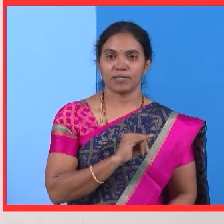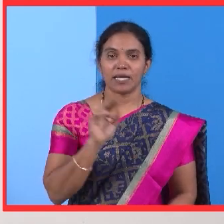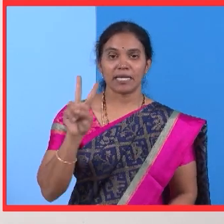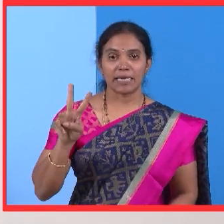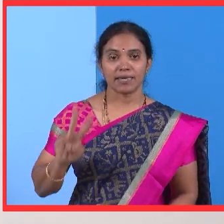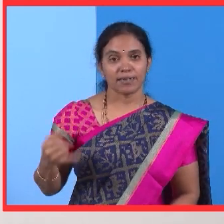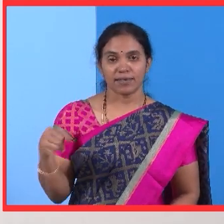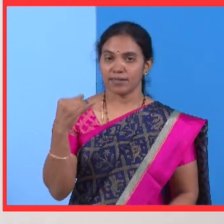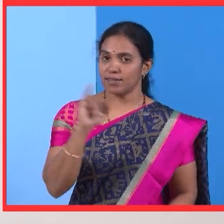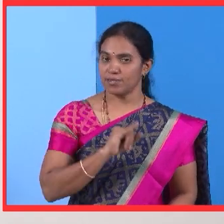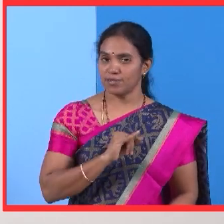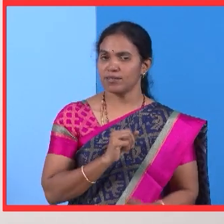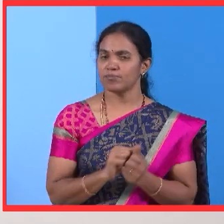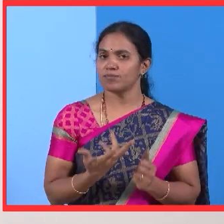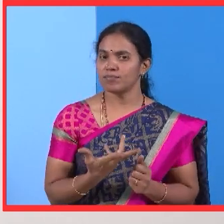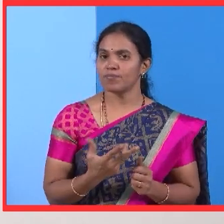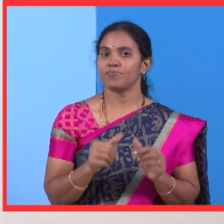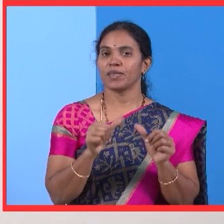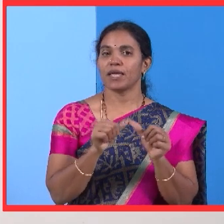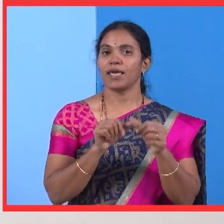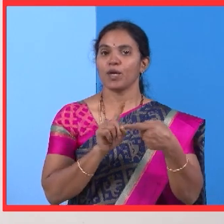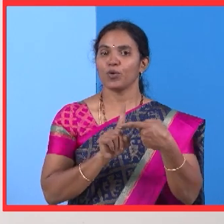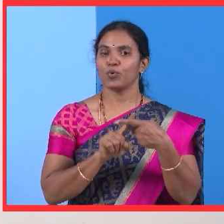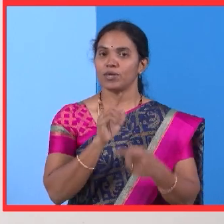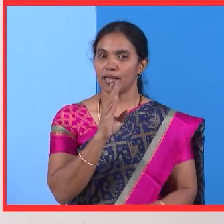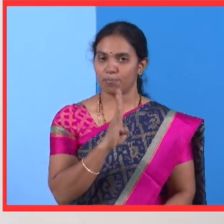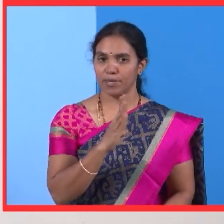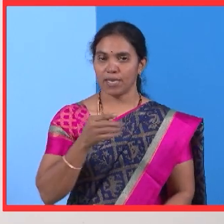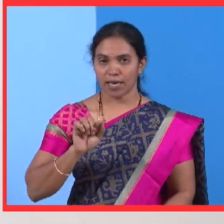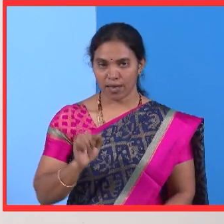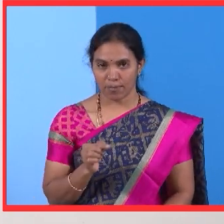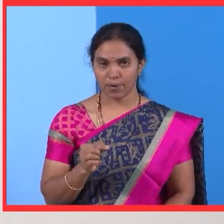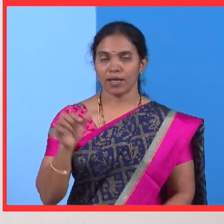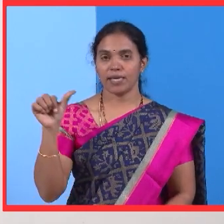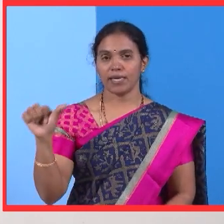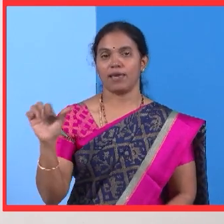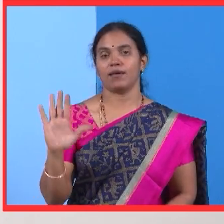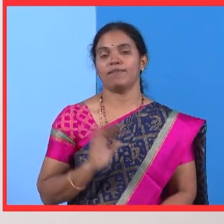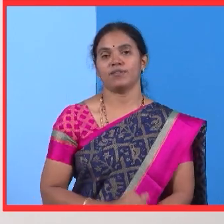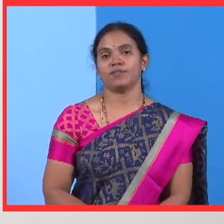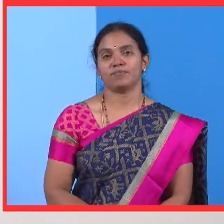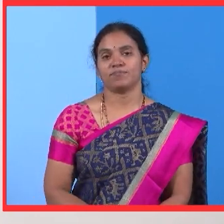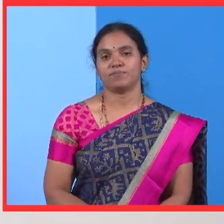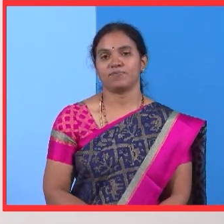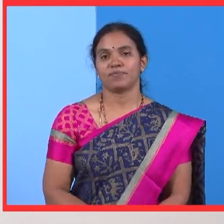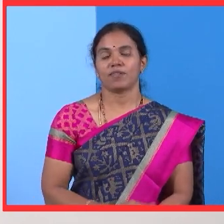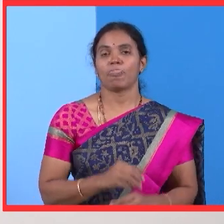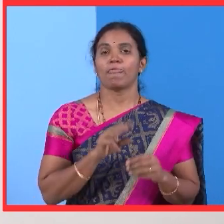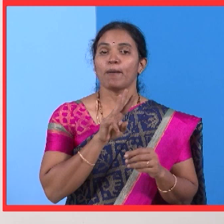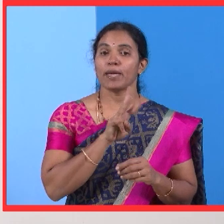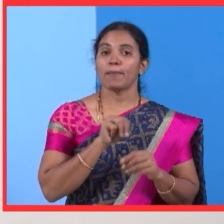ஏ ப்ளஸ் பி கமா ஏ, அதாவது நடுப்புள்ளியினுடைய எக்ஸ் ஆய